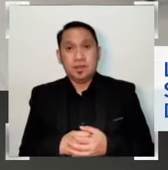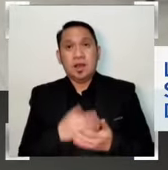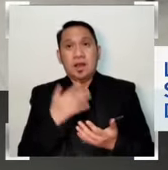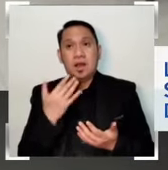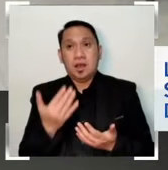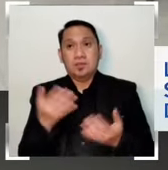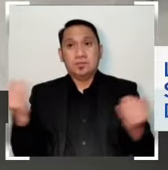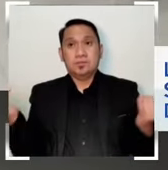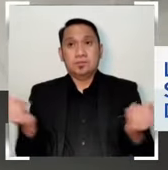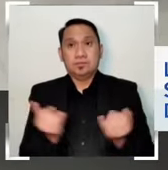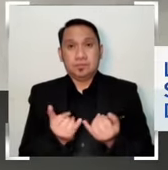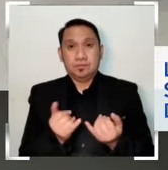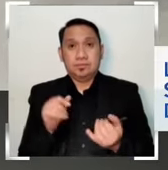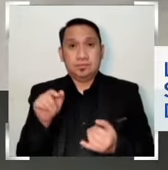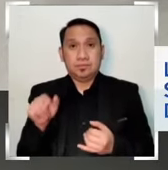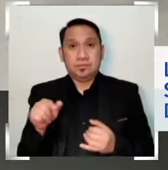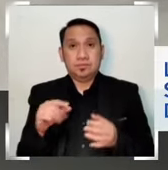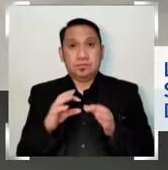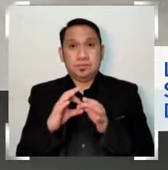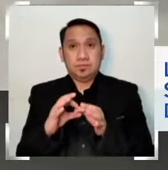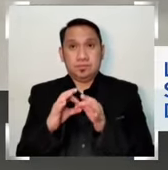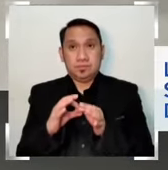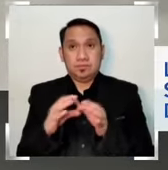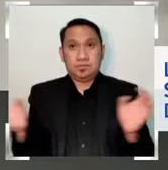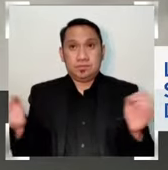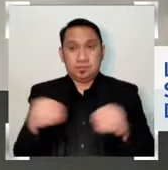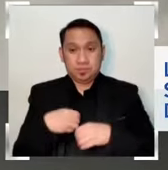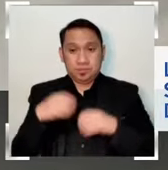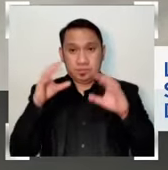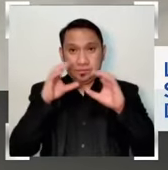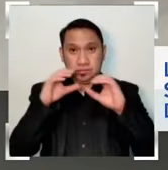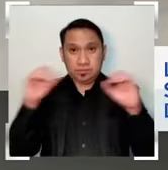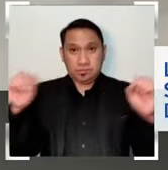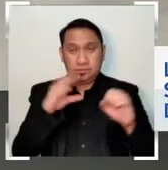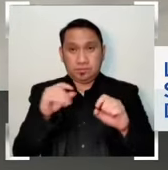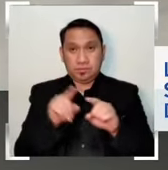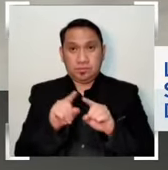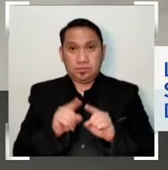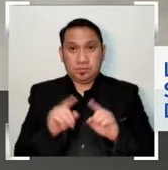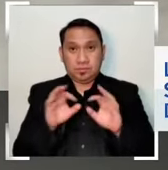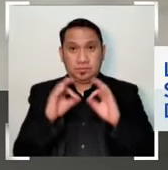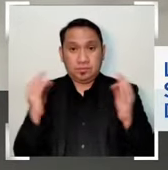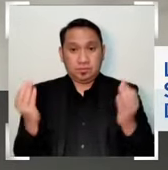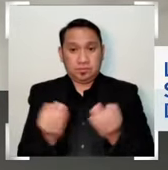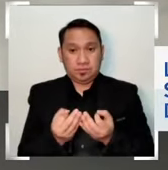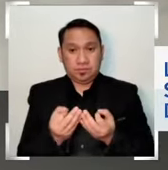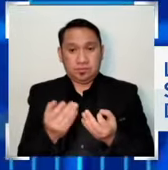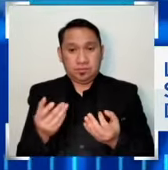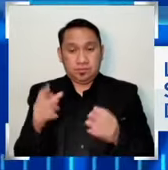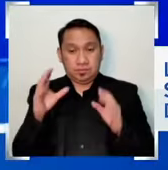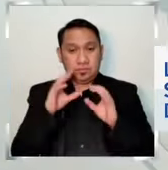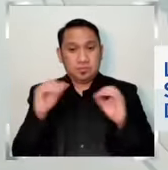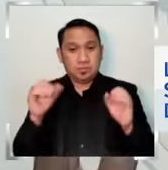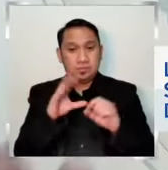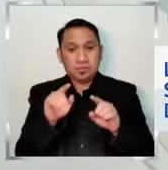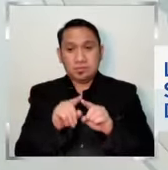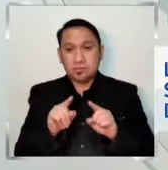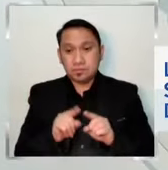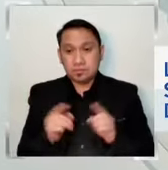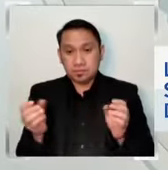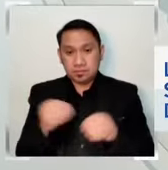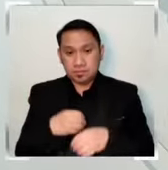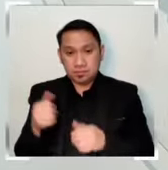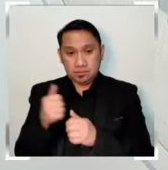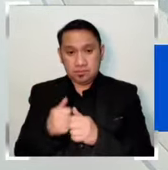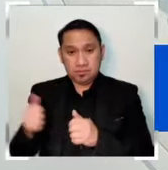raw ang suspect na konektado sa Office of the President at pamilya ng Pangulo, pati sa Office of the Executive Secretary. Yung ininvest